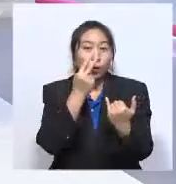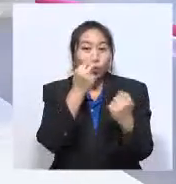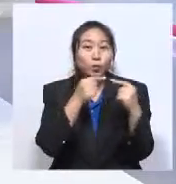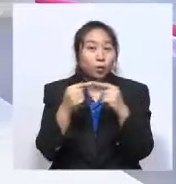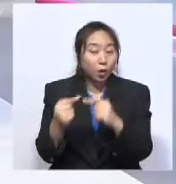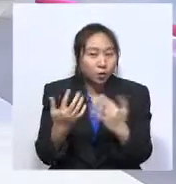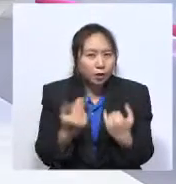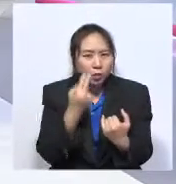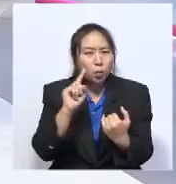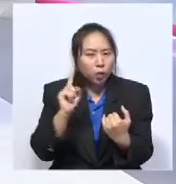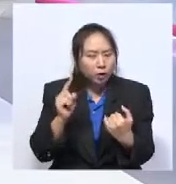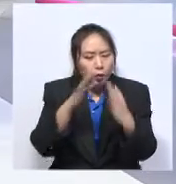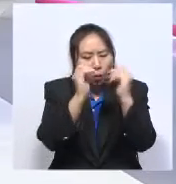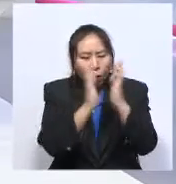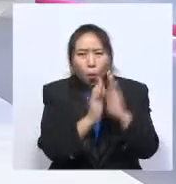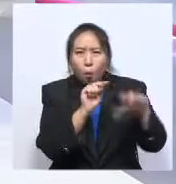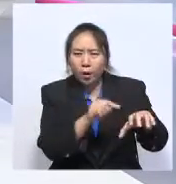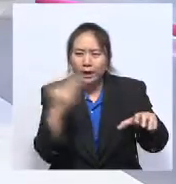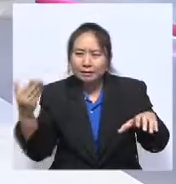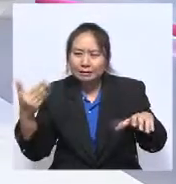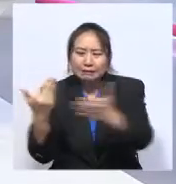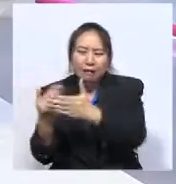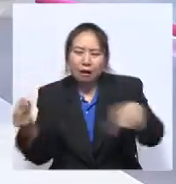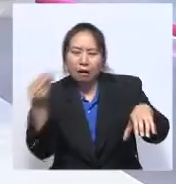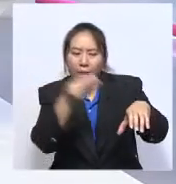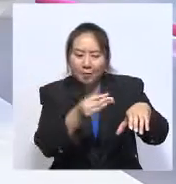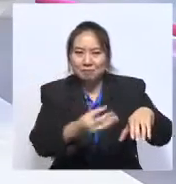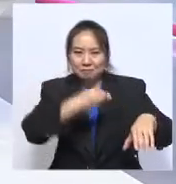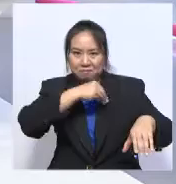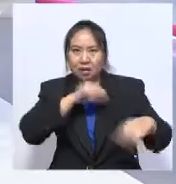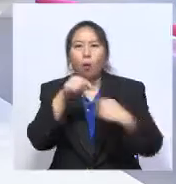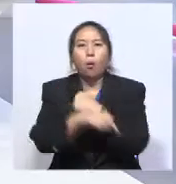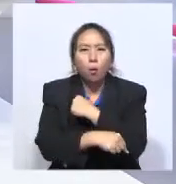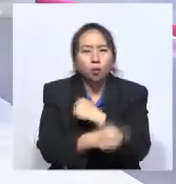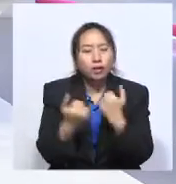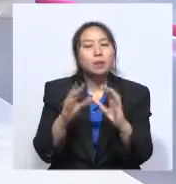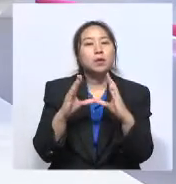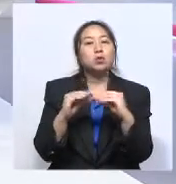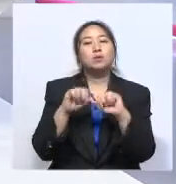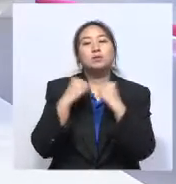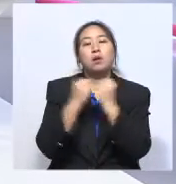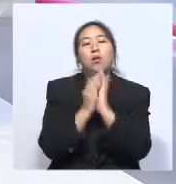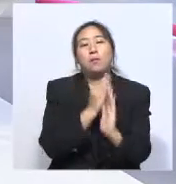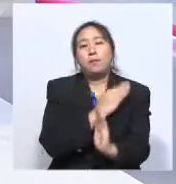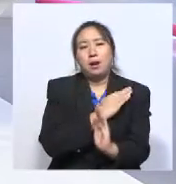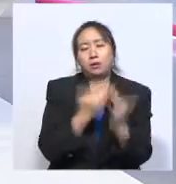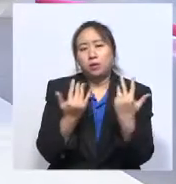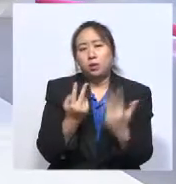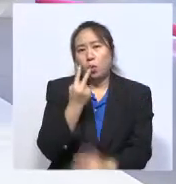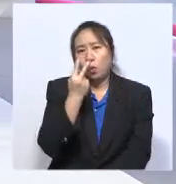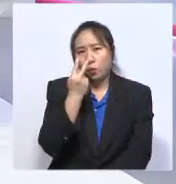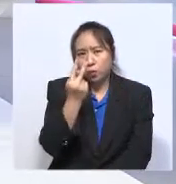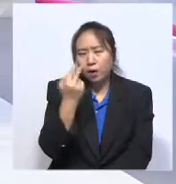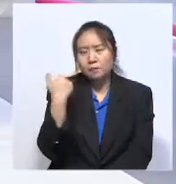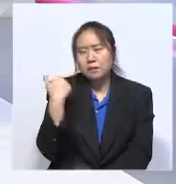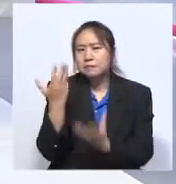นี้มาดูความคืบหน้ากรณีเงินทอนวัดสักหน่อยนะครับก็ติดตามนะครับการประชุมมหาเถรสมาคมนะครับวันนี้จะมีการประชุมก็ต้องจับตานะครับว่าจะมีการพิ